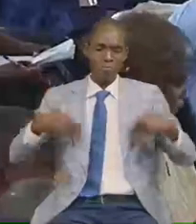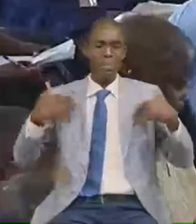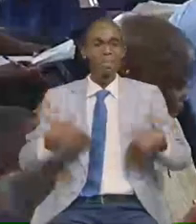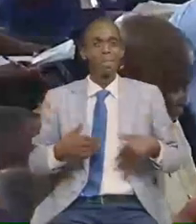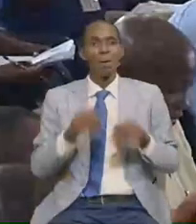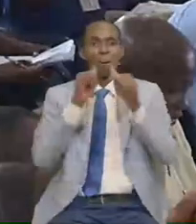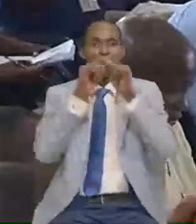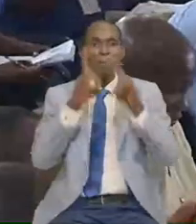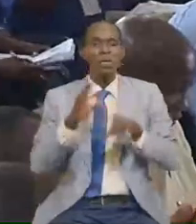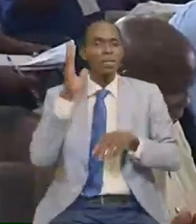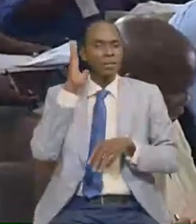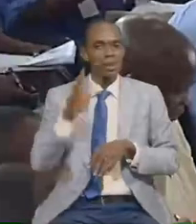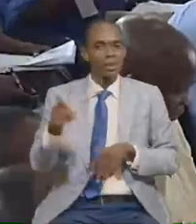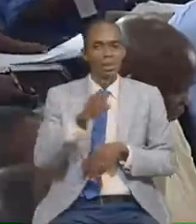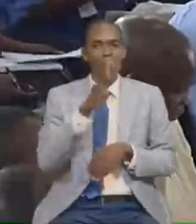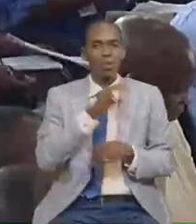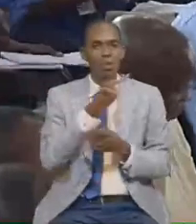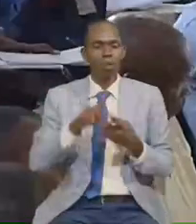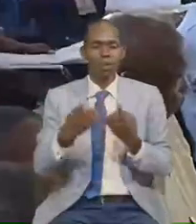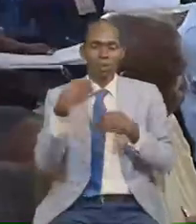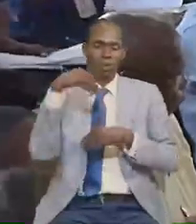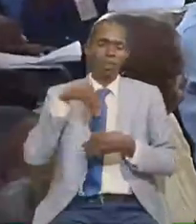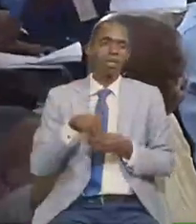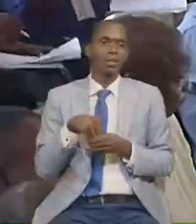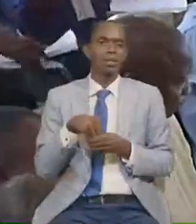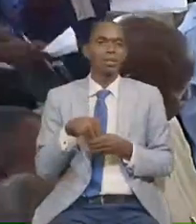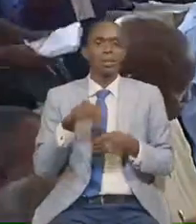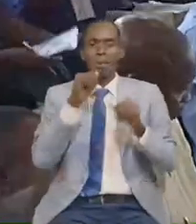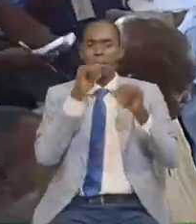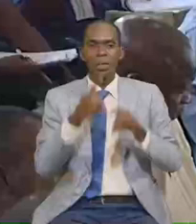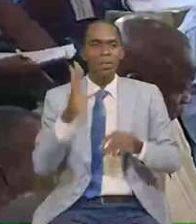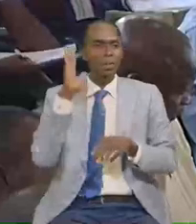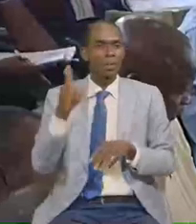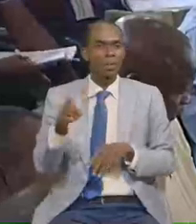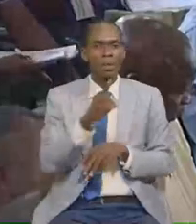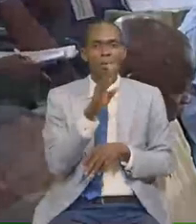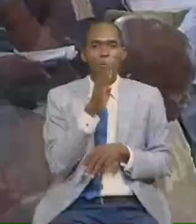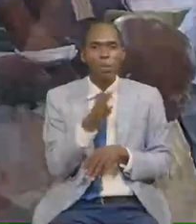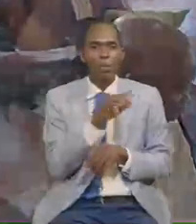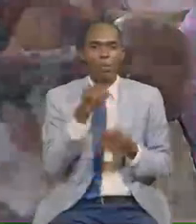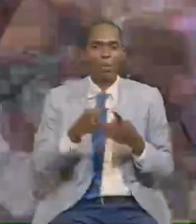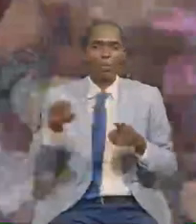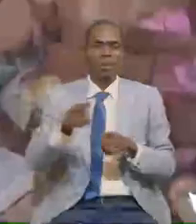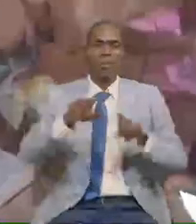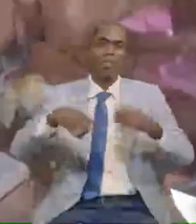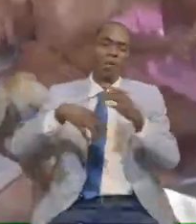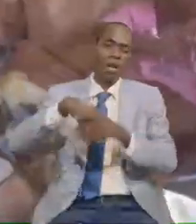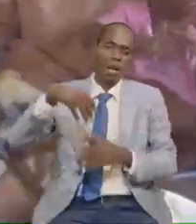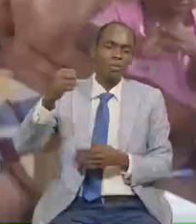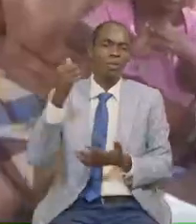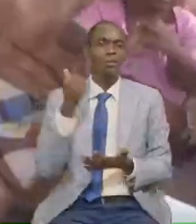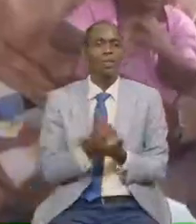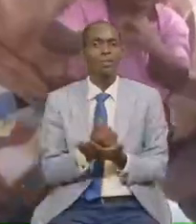seras béni à ton arrivée et tu seras béni à ton départ. Quand